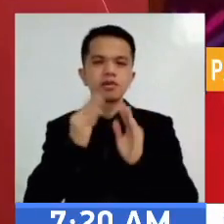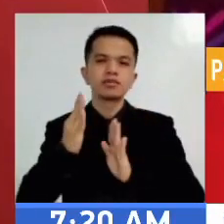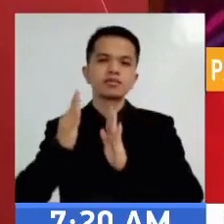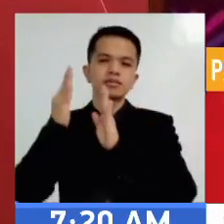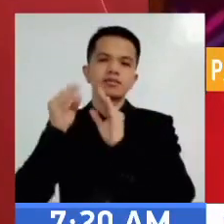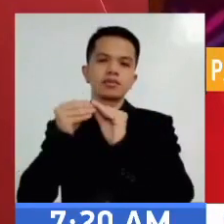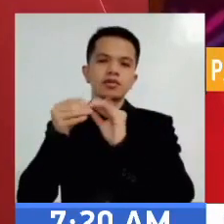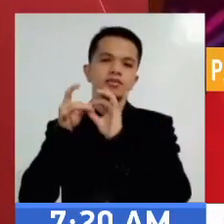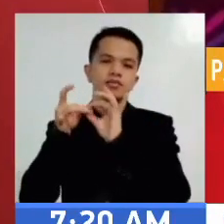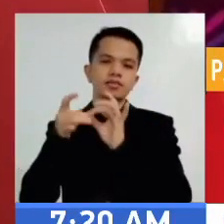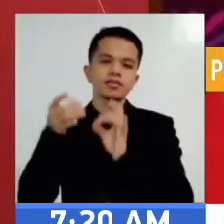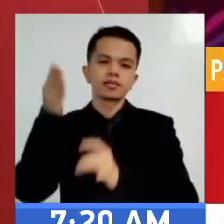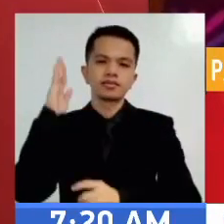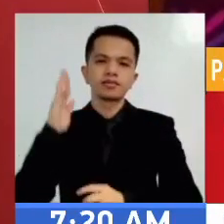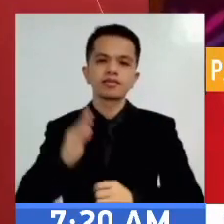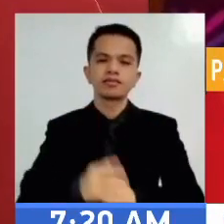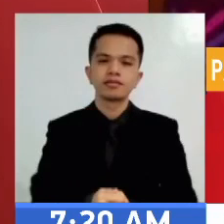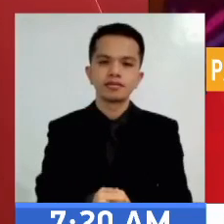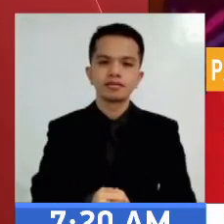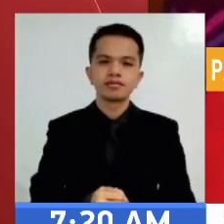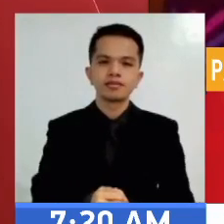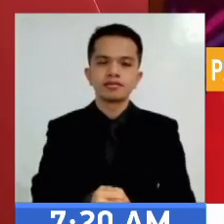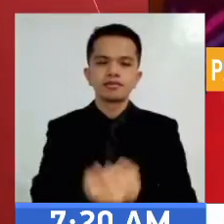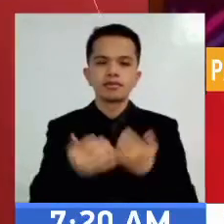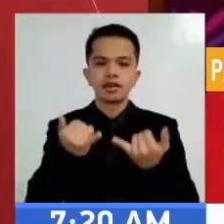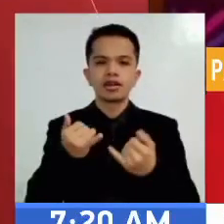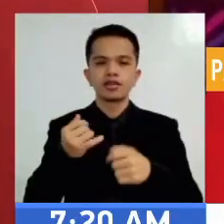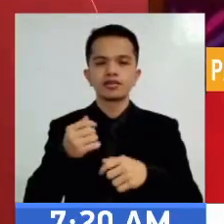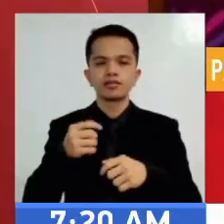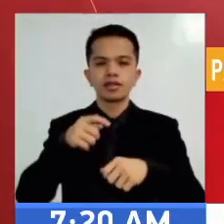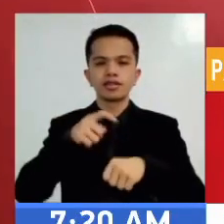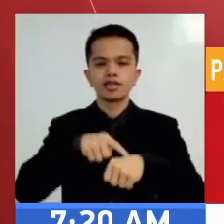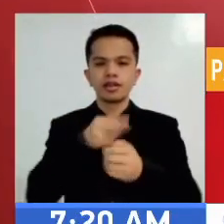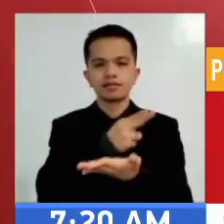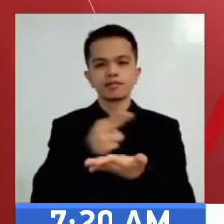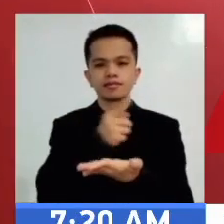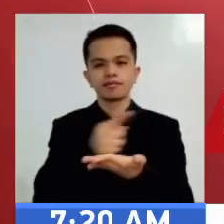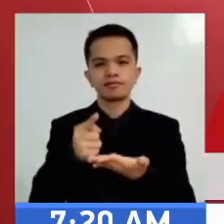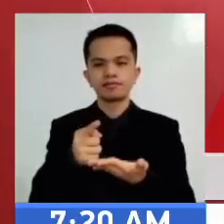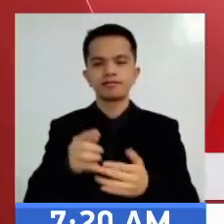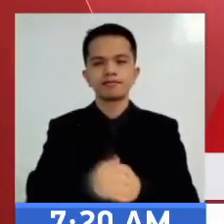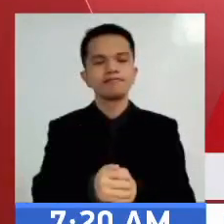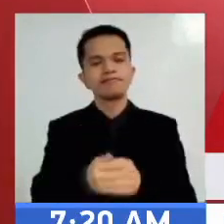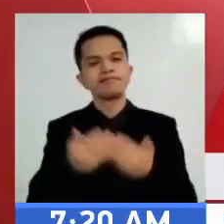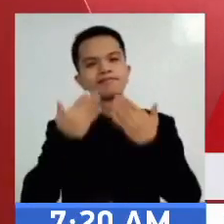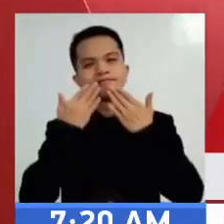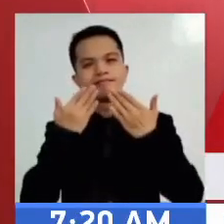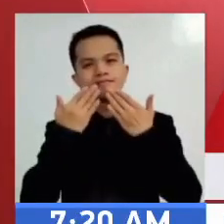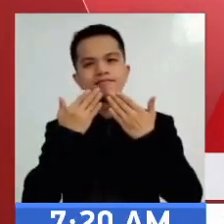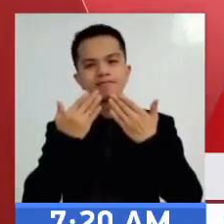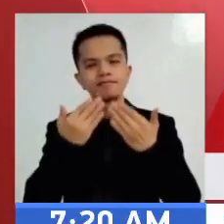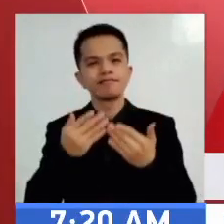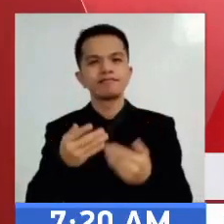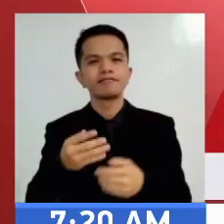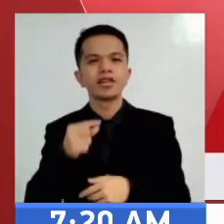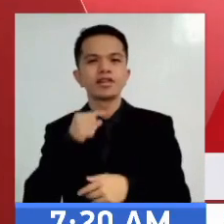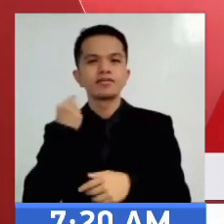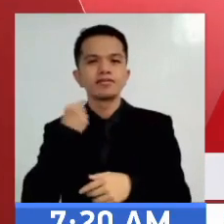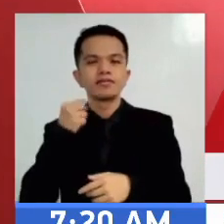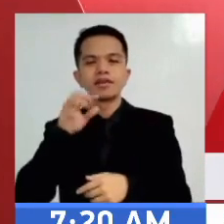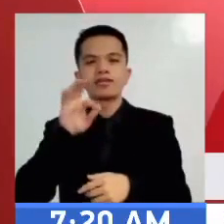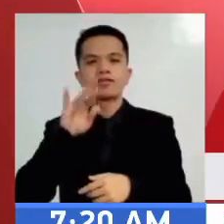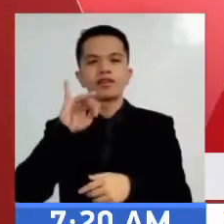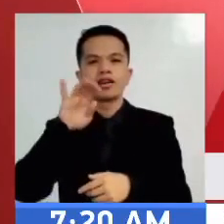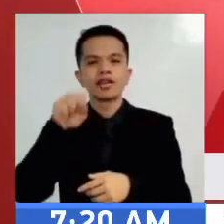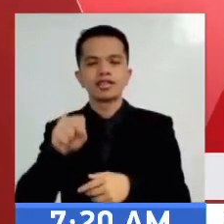Diyos mm-hmm. sa iyong pang-araw-araw na buhay. Alright, very enlightening. Maraming salamat po, Father Francis Lucas, CBCP Director